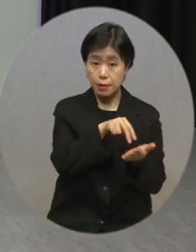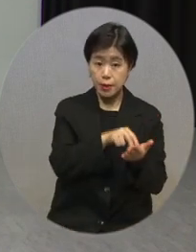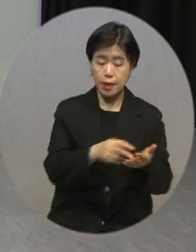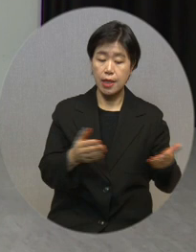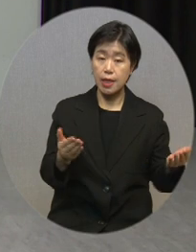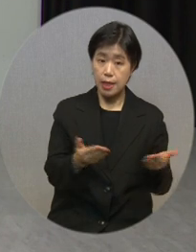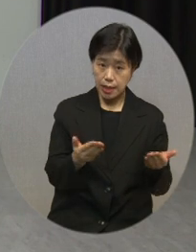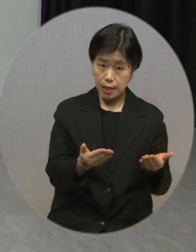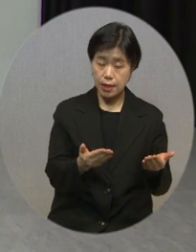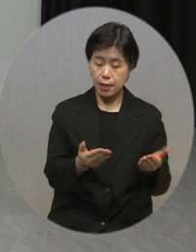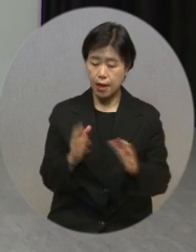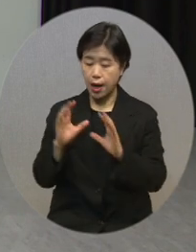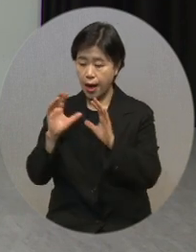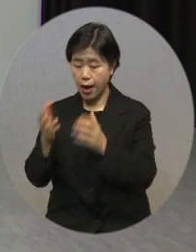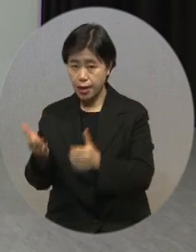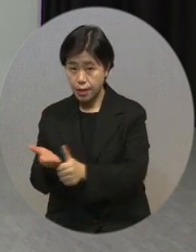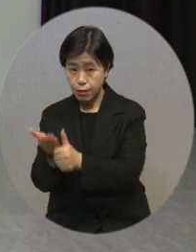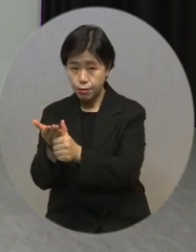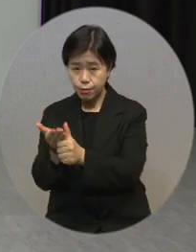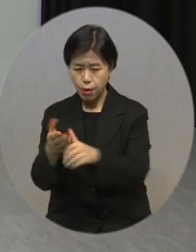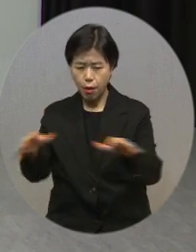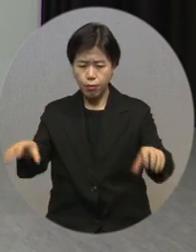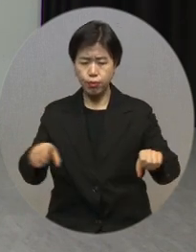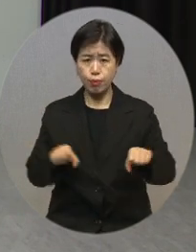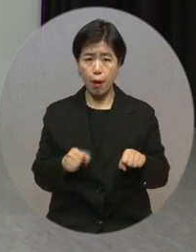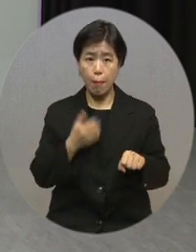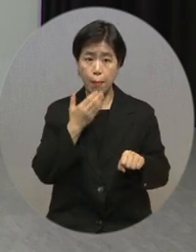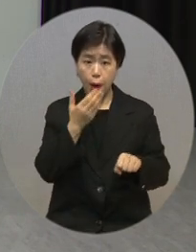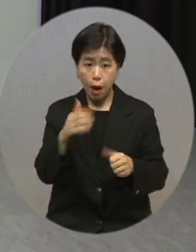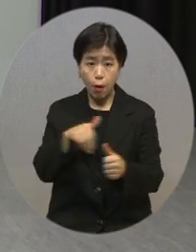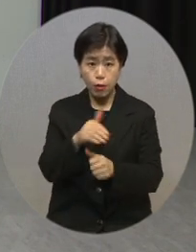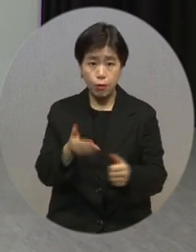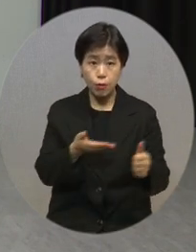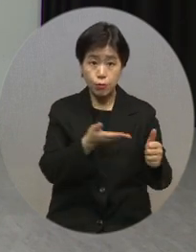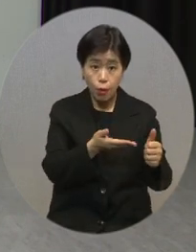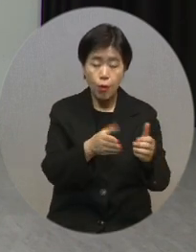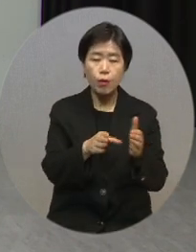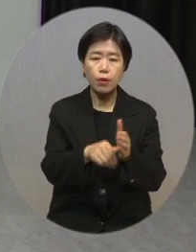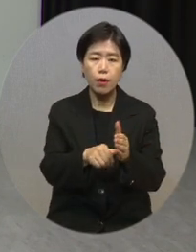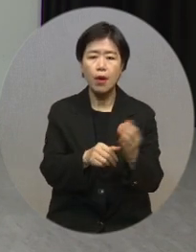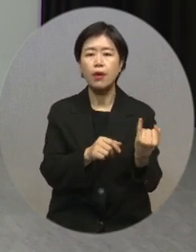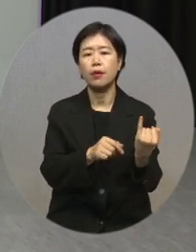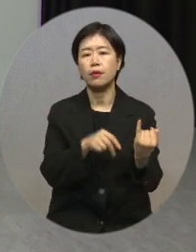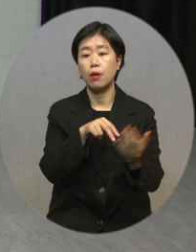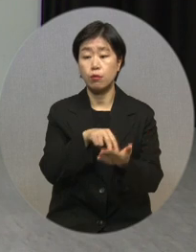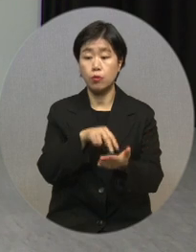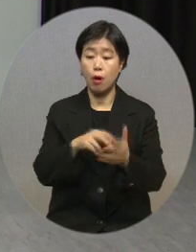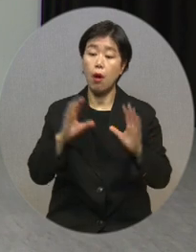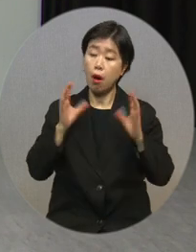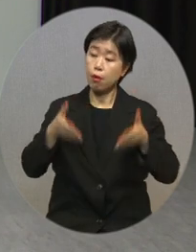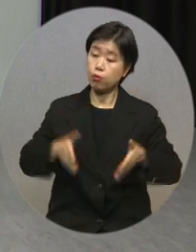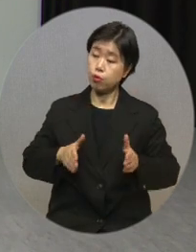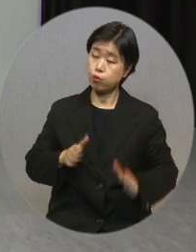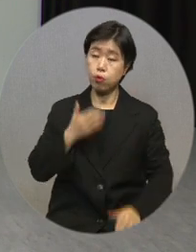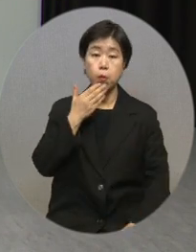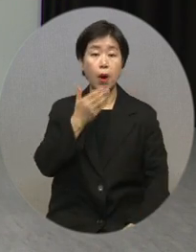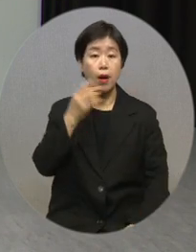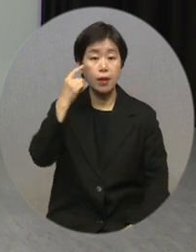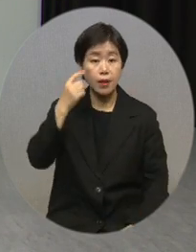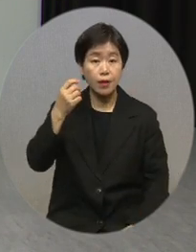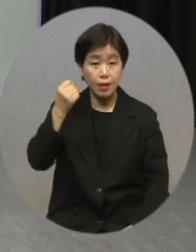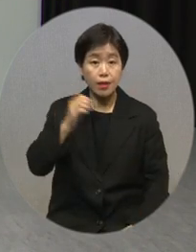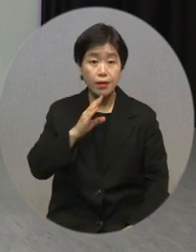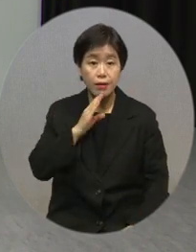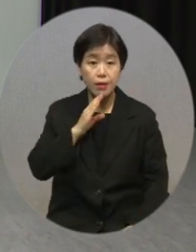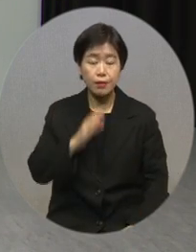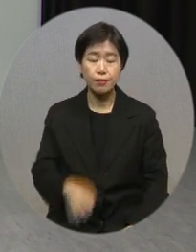있는 환경을 만들어 줘야지 그러니까. 아이들도 그 쉽게 그 낳으려고 하고 그렇죠. 또 일을 하면서 그러니까 아이를 키울 수 있는 예. 그